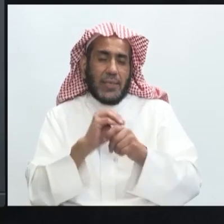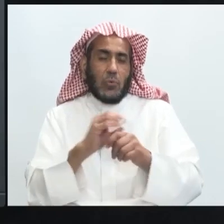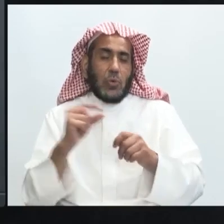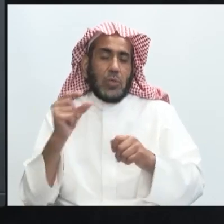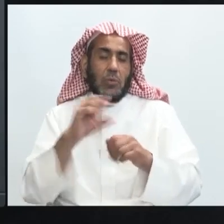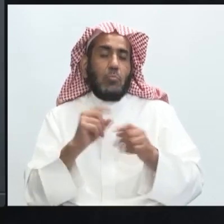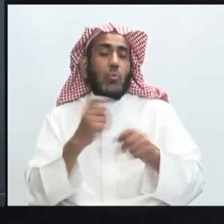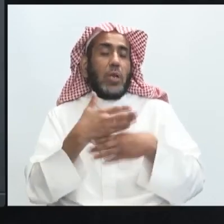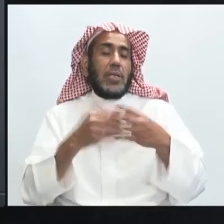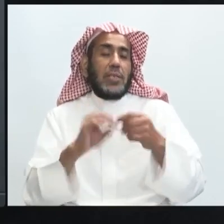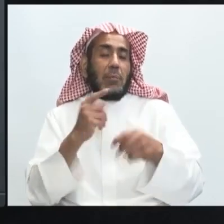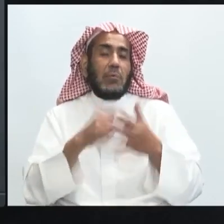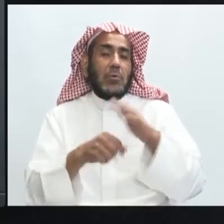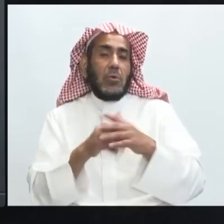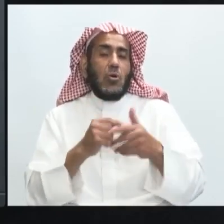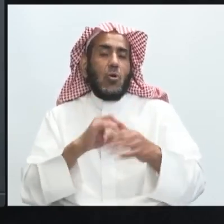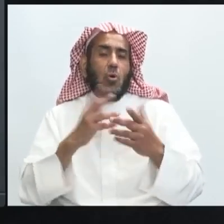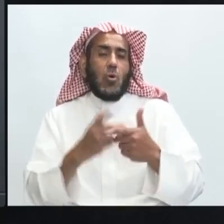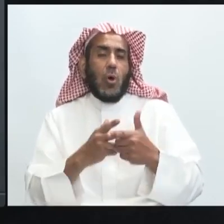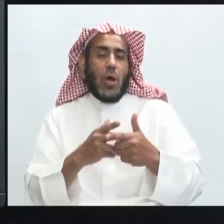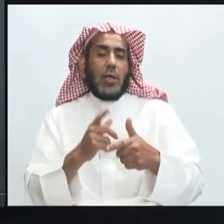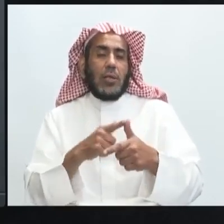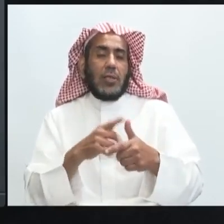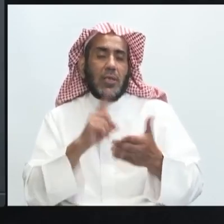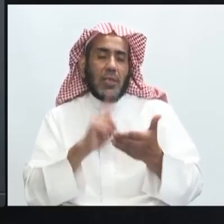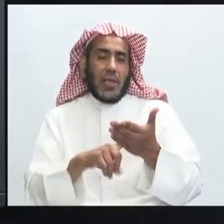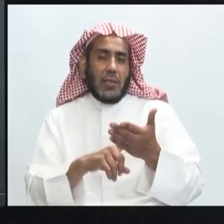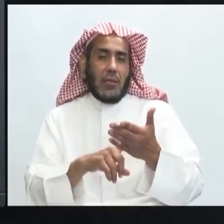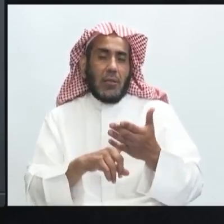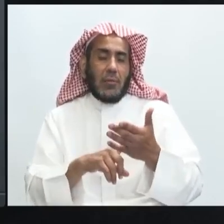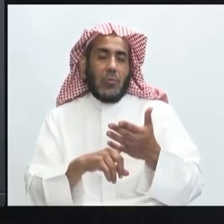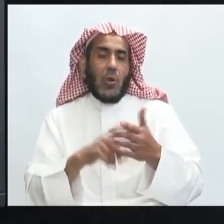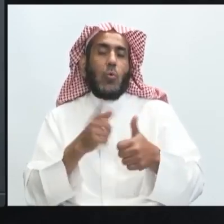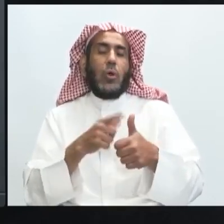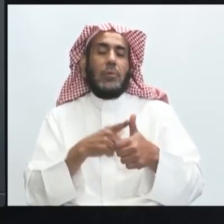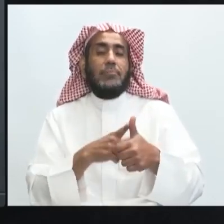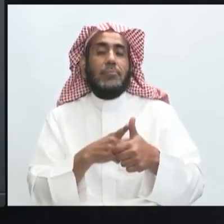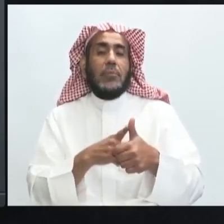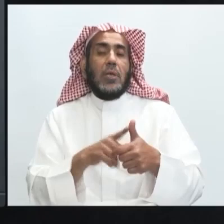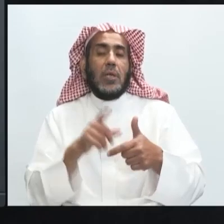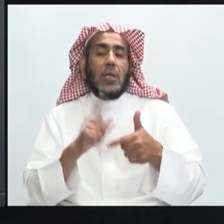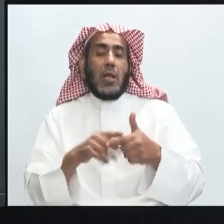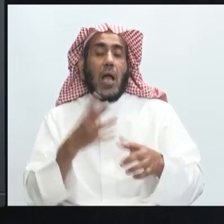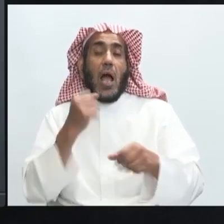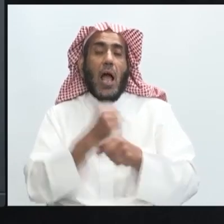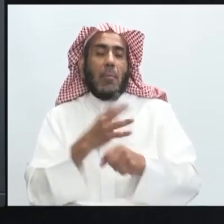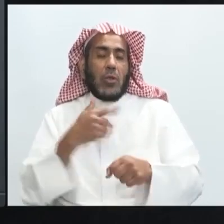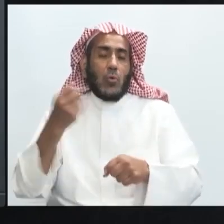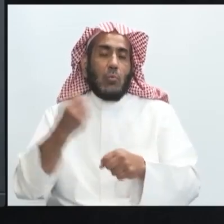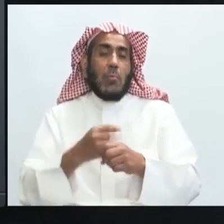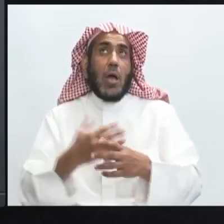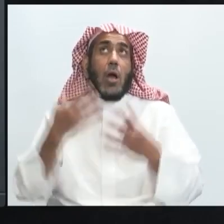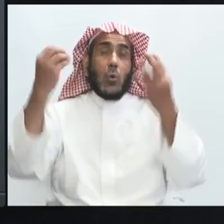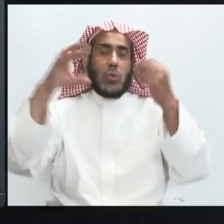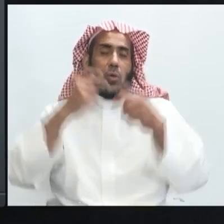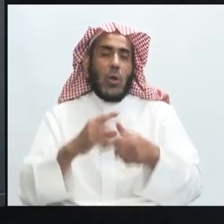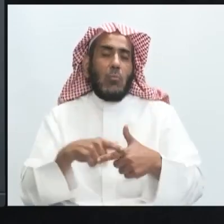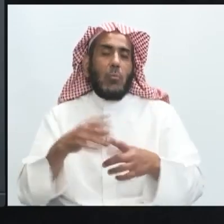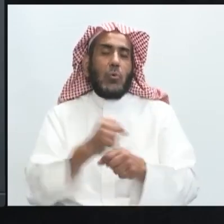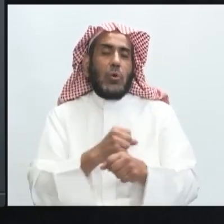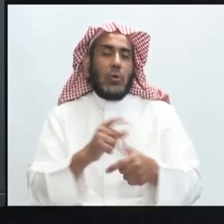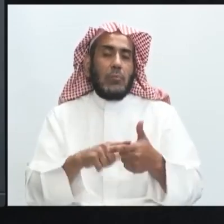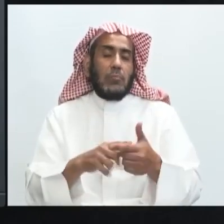بني اسلام على خمس وهنا كلها خمس لدرجه تاكيد في المرتبه الاولى كذلك امن الرسول بما انزل اليه من ربه المؤمنون